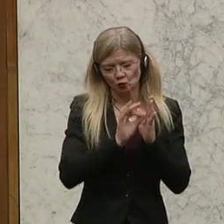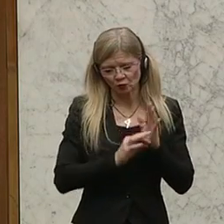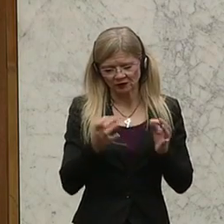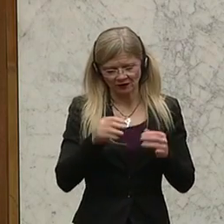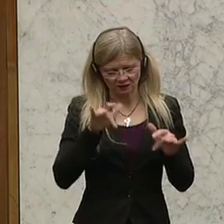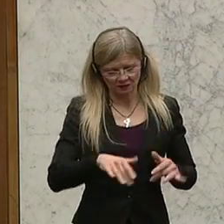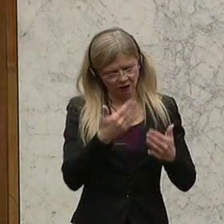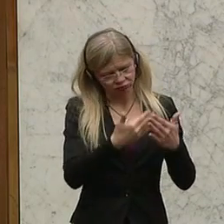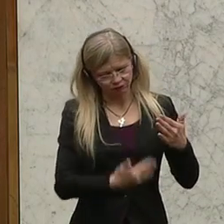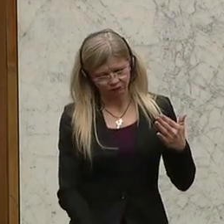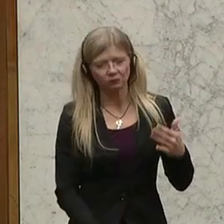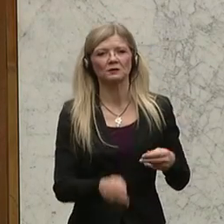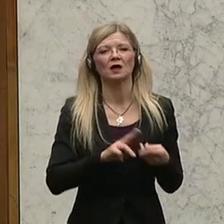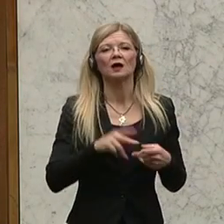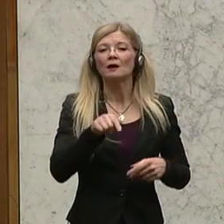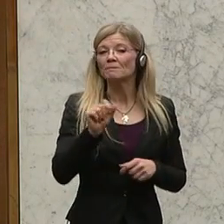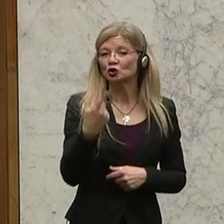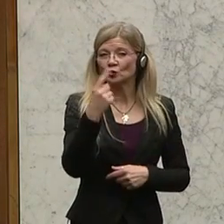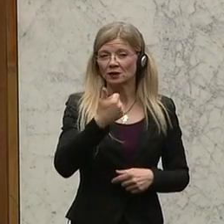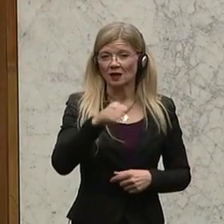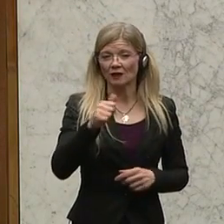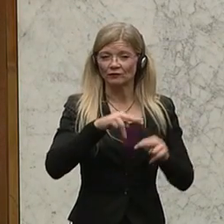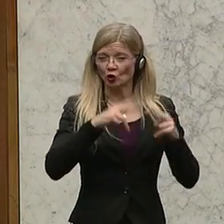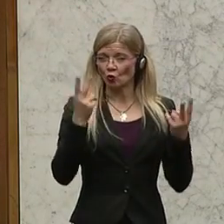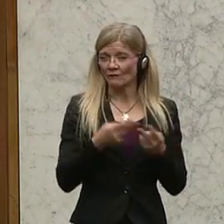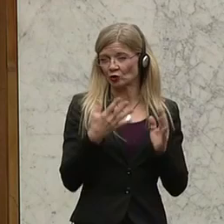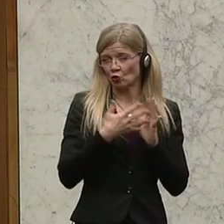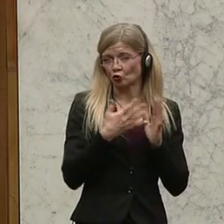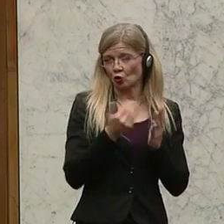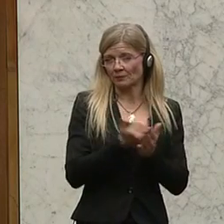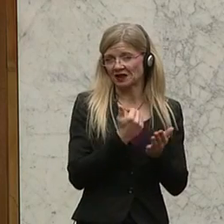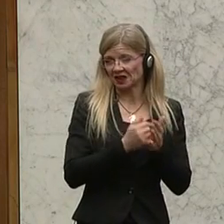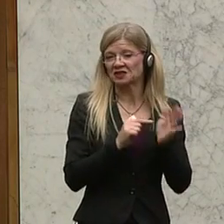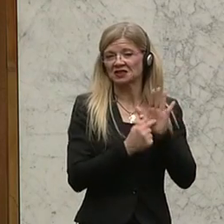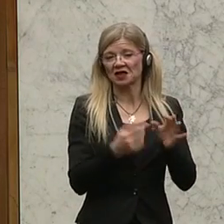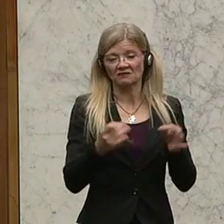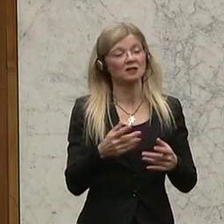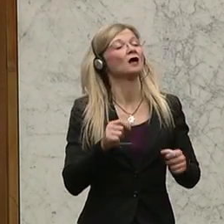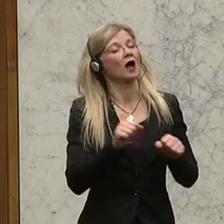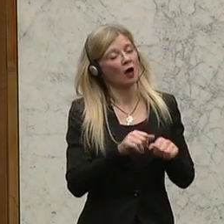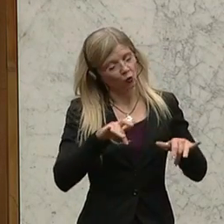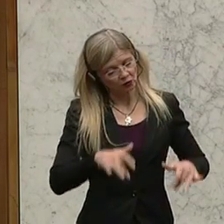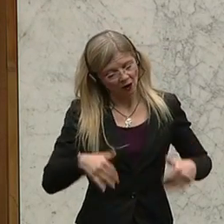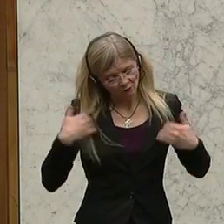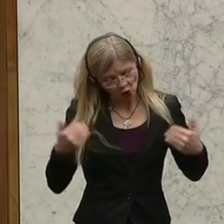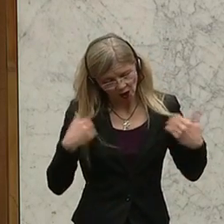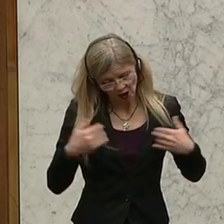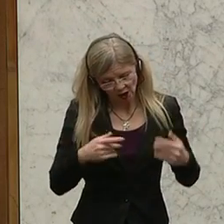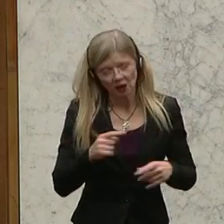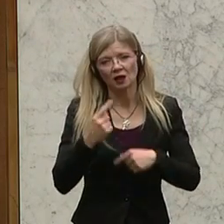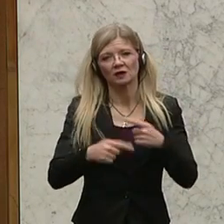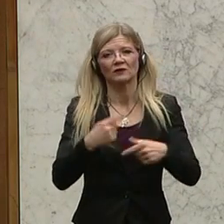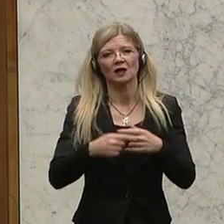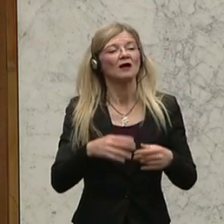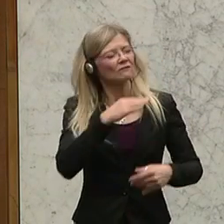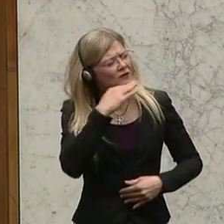der 11. Umweltkontrollbericht zeigt schon eigentlich sehr erfreuliche Entwicklungen auf, wenn sehr viele